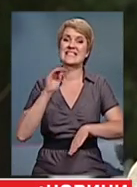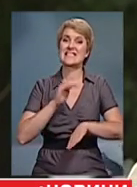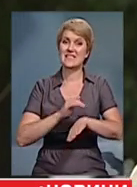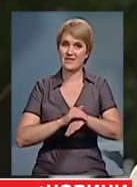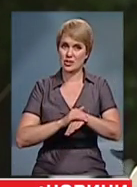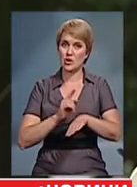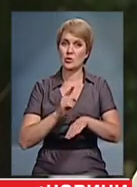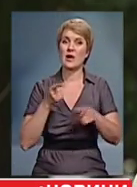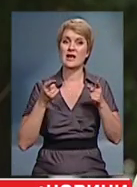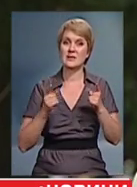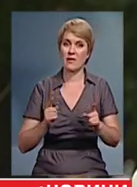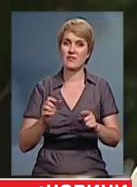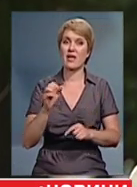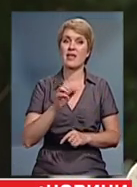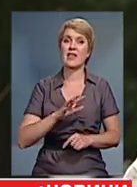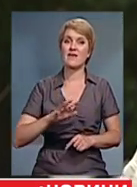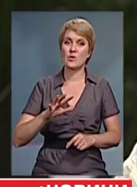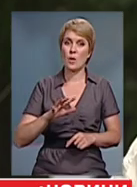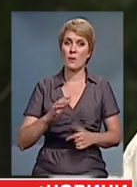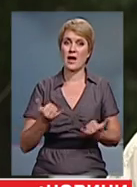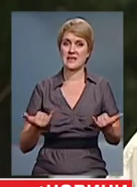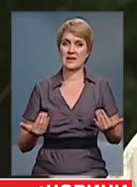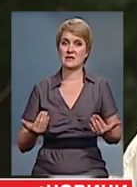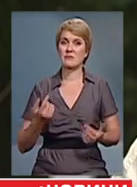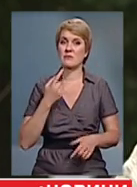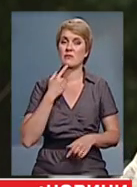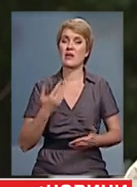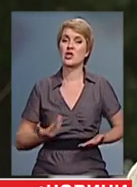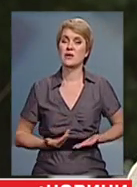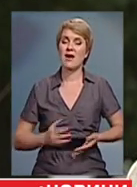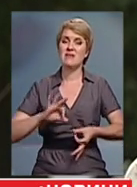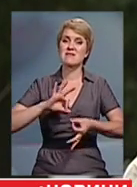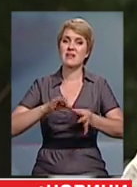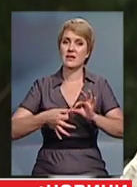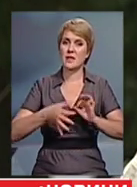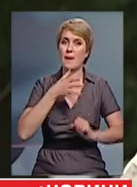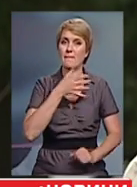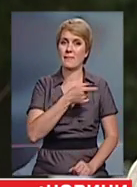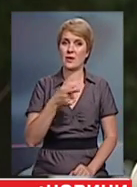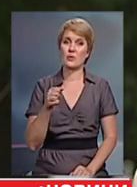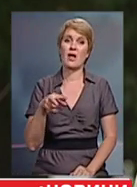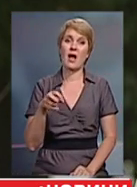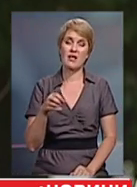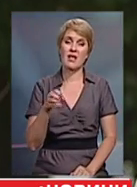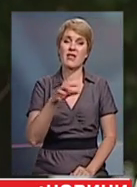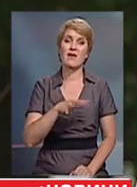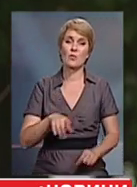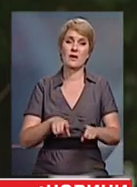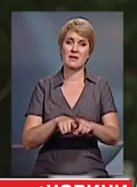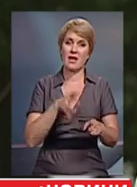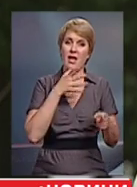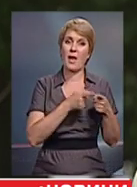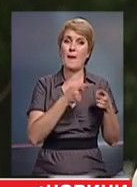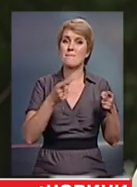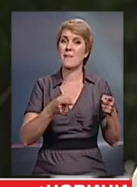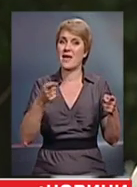що справді Європа переживає дуже складний період. Але я хочу вірити, що Європа, яка вже таких періодів переживала не